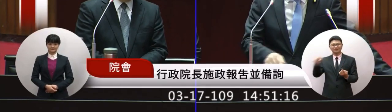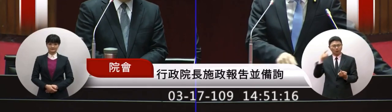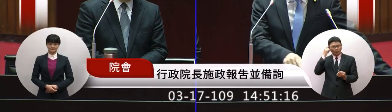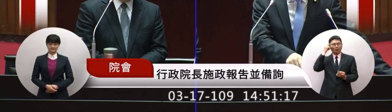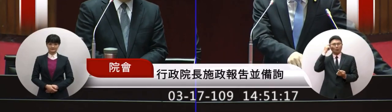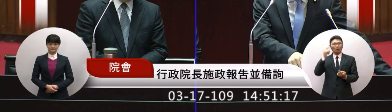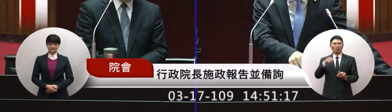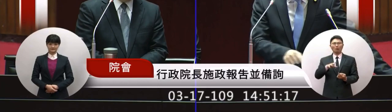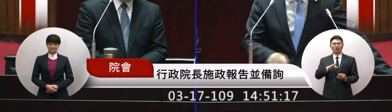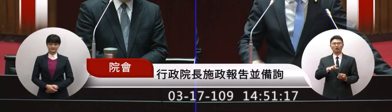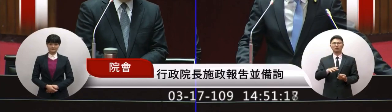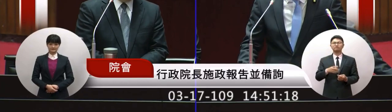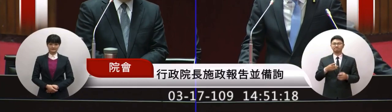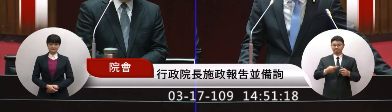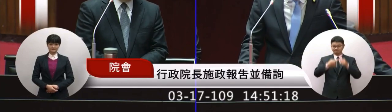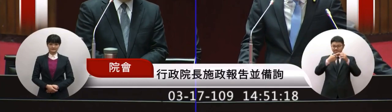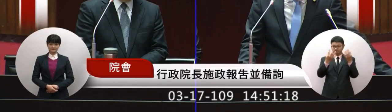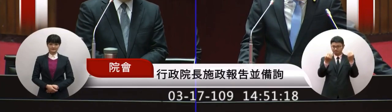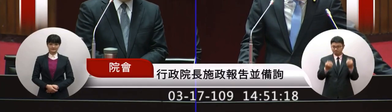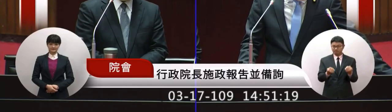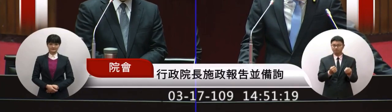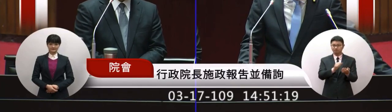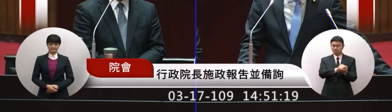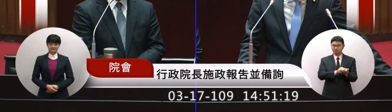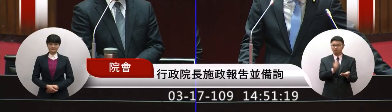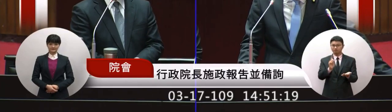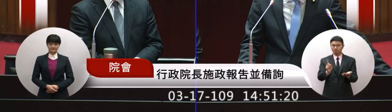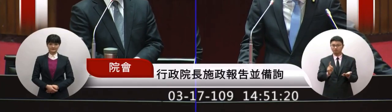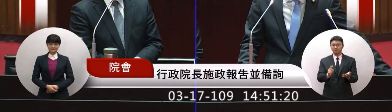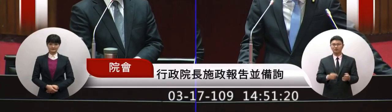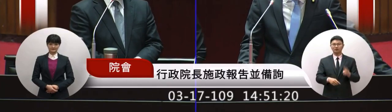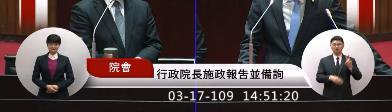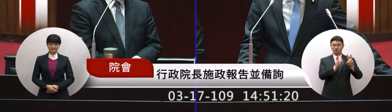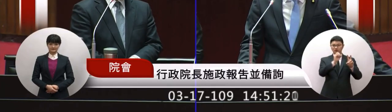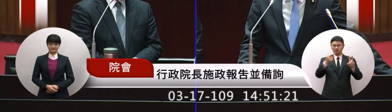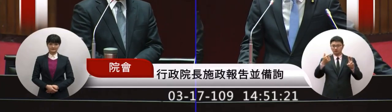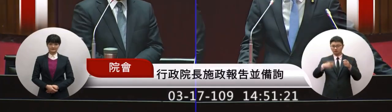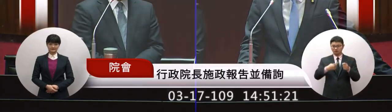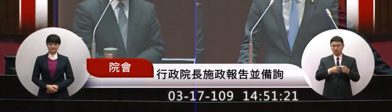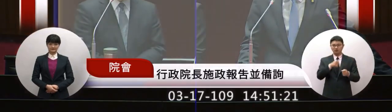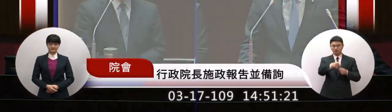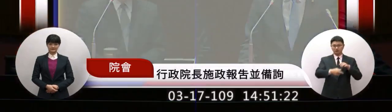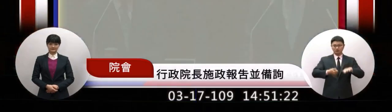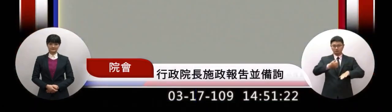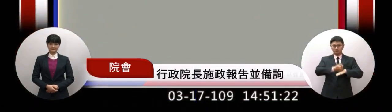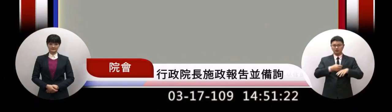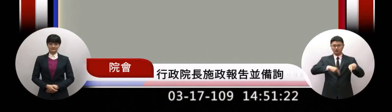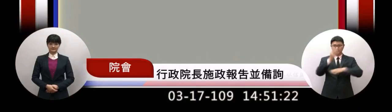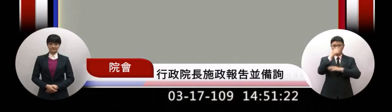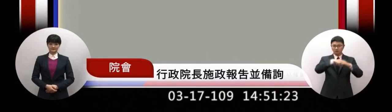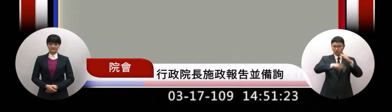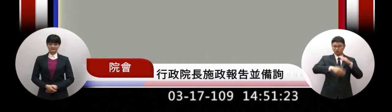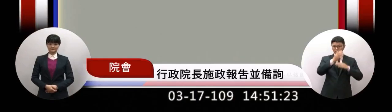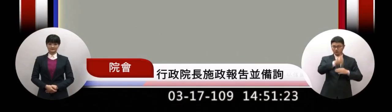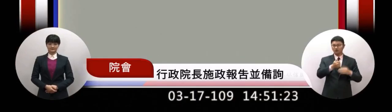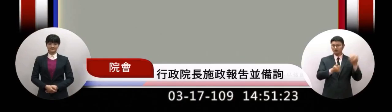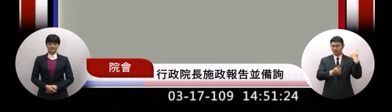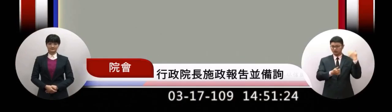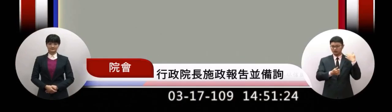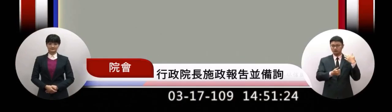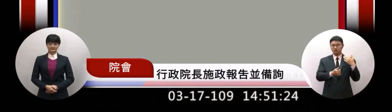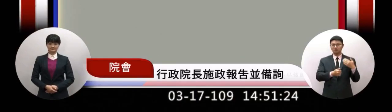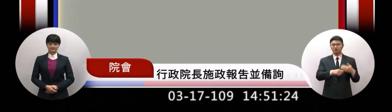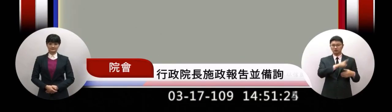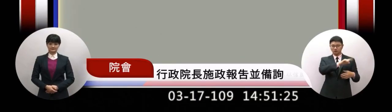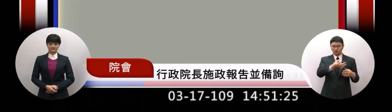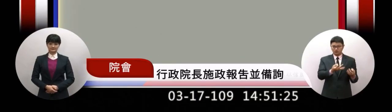觉哈。我们看第一个数字，在2006年你担任行政院长的时候，当时的通货膨